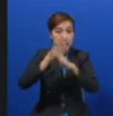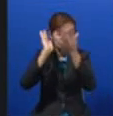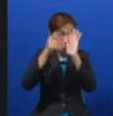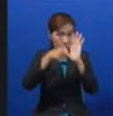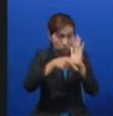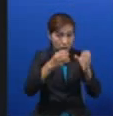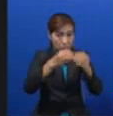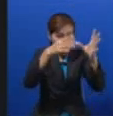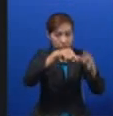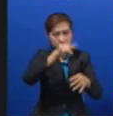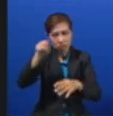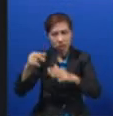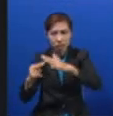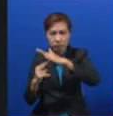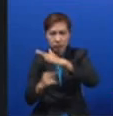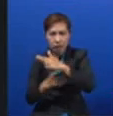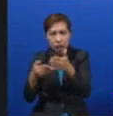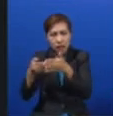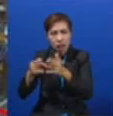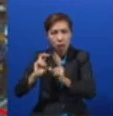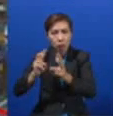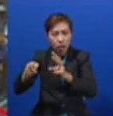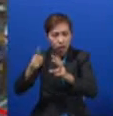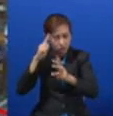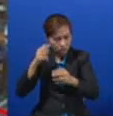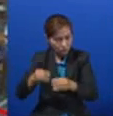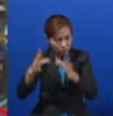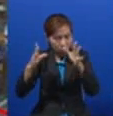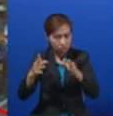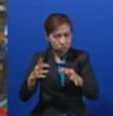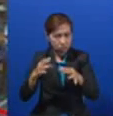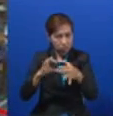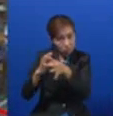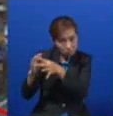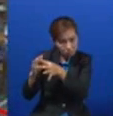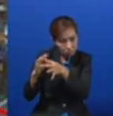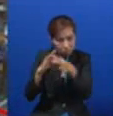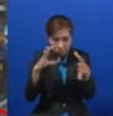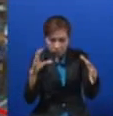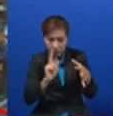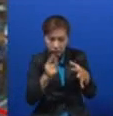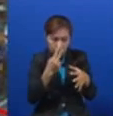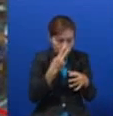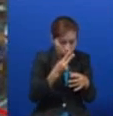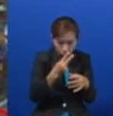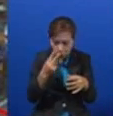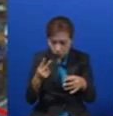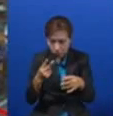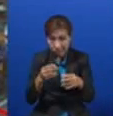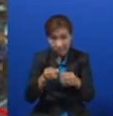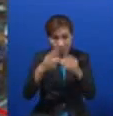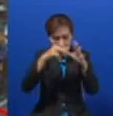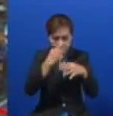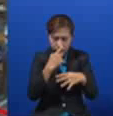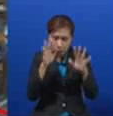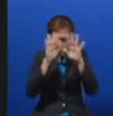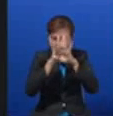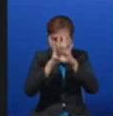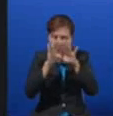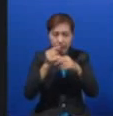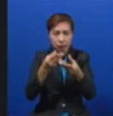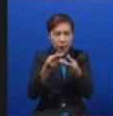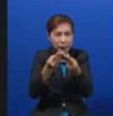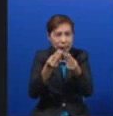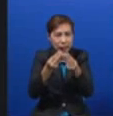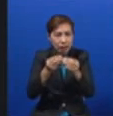เกี่ยวข้องกับเหตุระเบิดที่ท่าเรือสาธรหรือไม่จากการตรวจสอบขณะนี้พบลักษณะของระเบิดคล้ายกันแต่ดินระเบิดและ